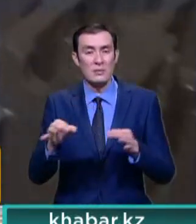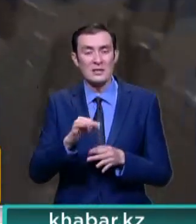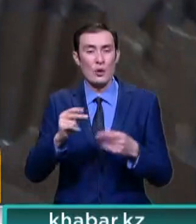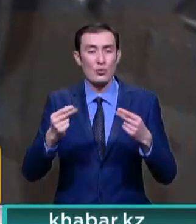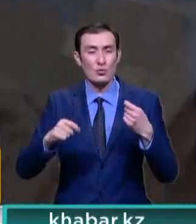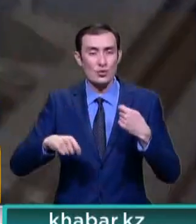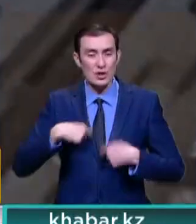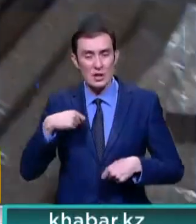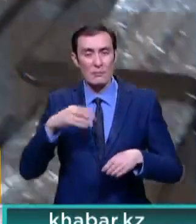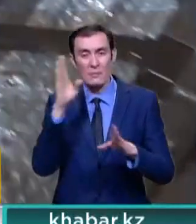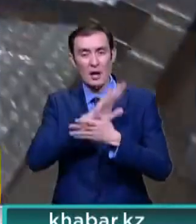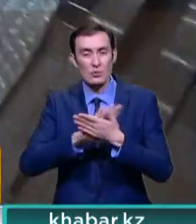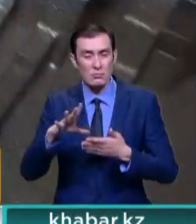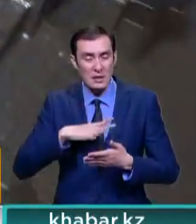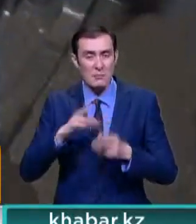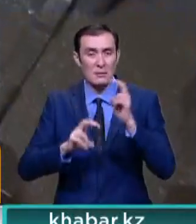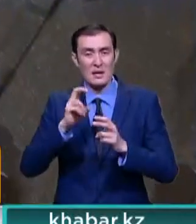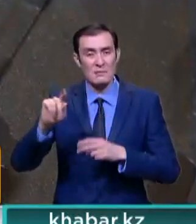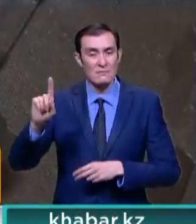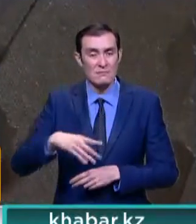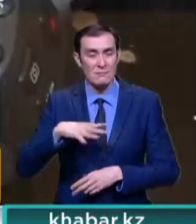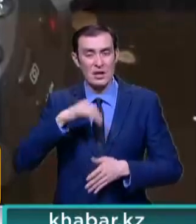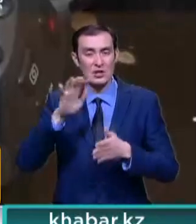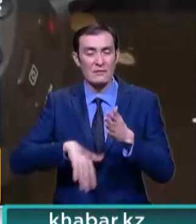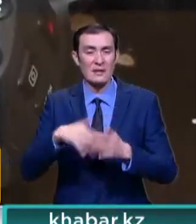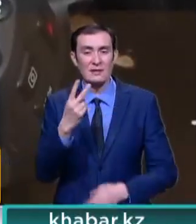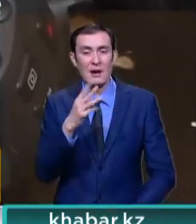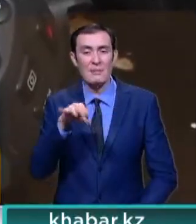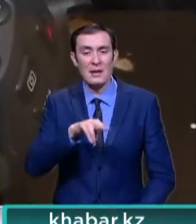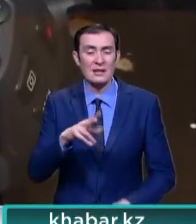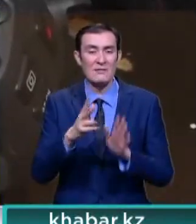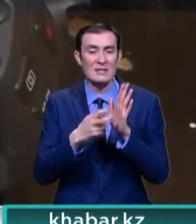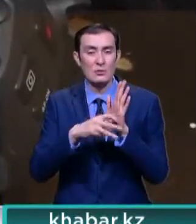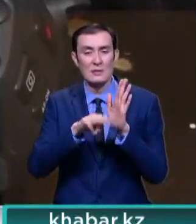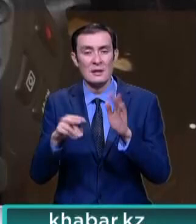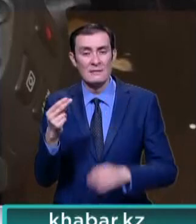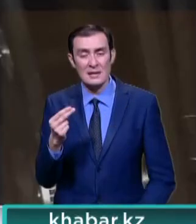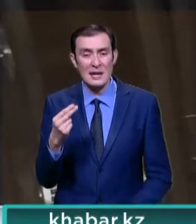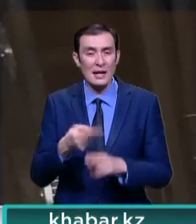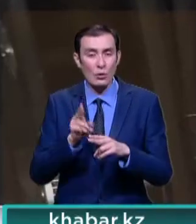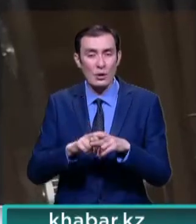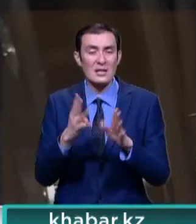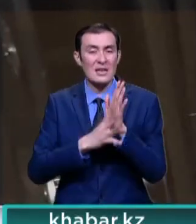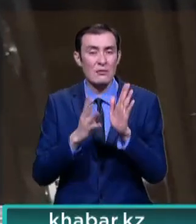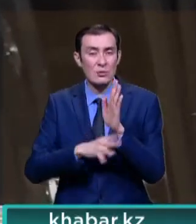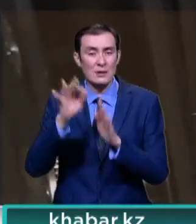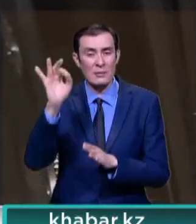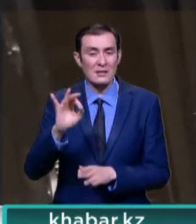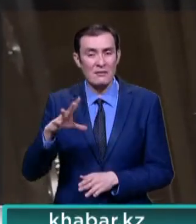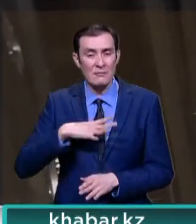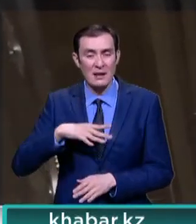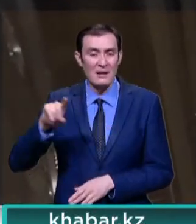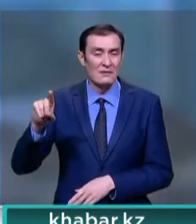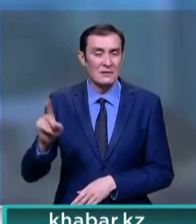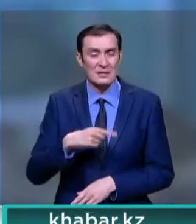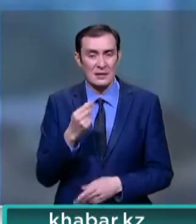нанесенный ущерб окружающей среде предприятия были оштрафованы на 2 миллиарда 800 миллионов тенге, из которых